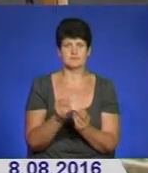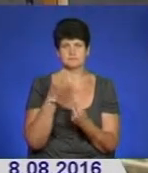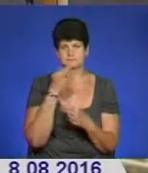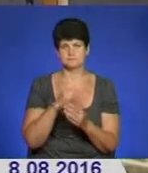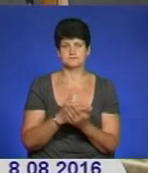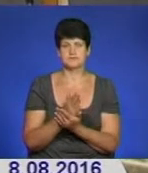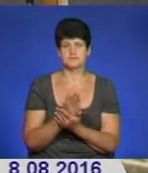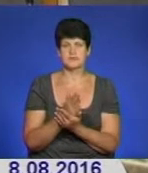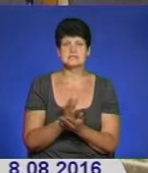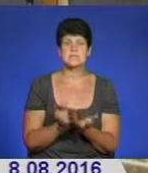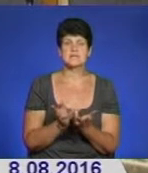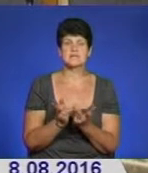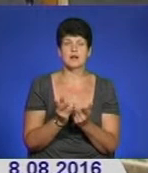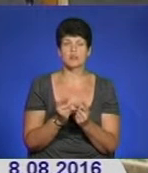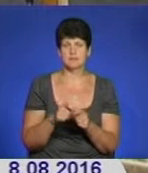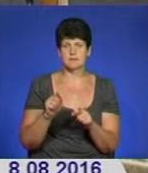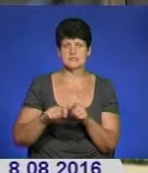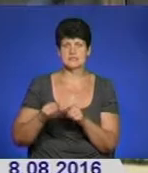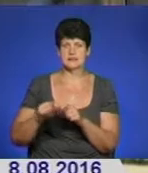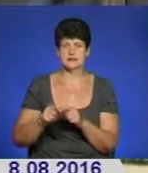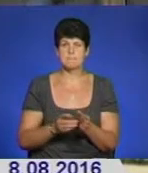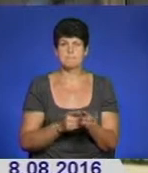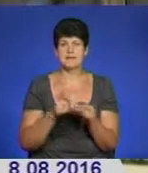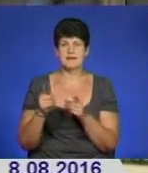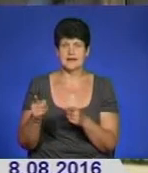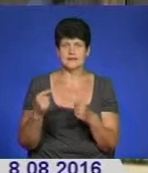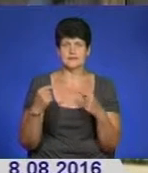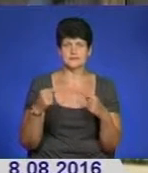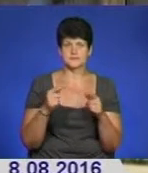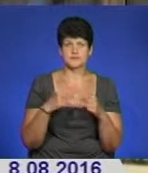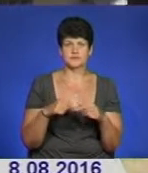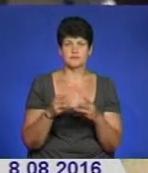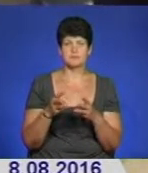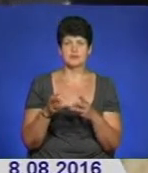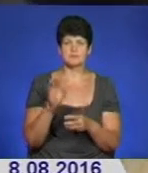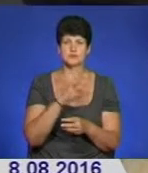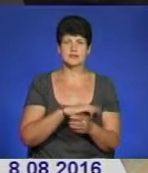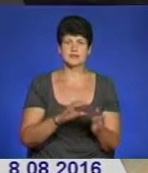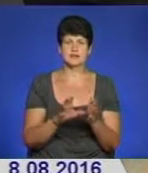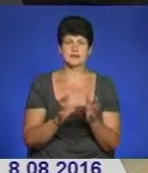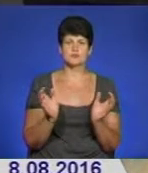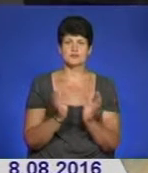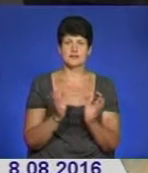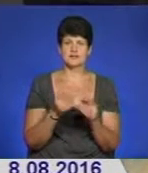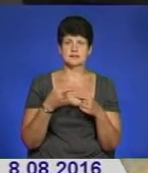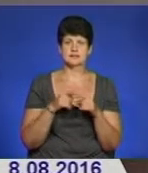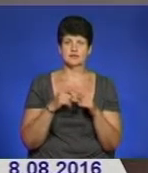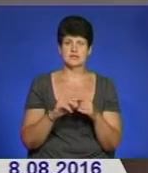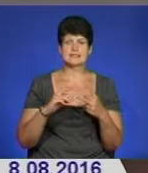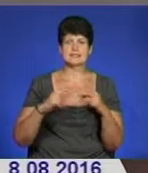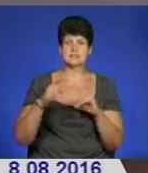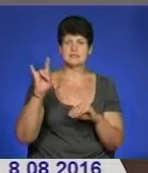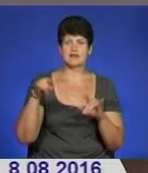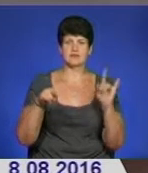якості. За підрахунками експертів, перехід на альтернативні джерела палива та використання енергозберігаючих технологій, таких як заміна